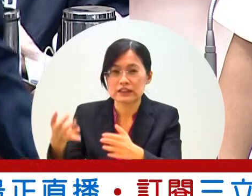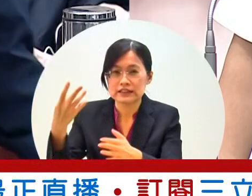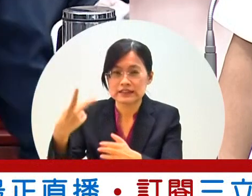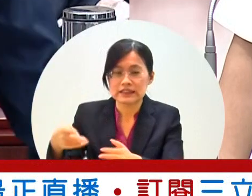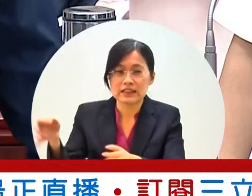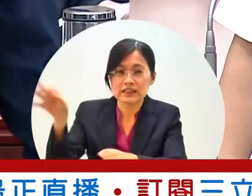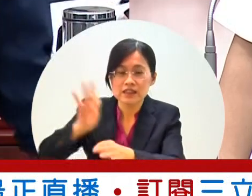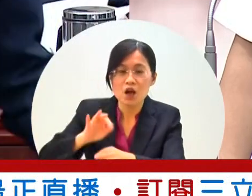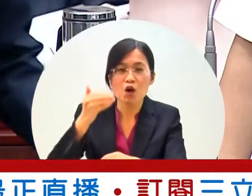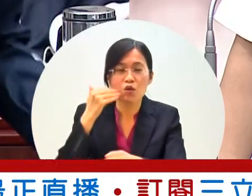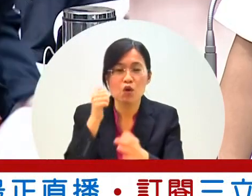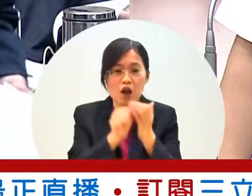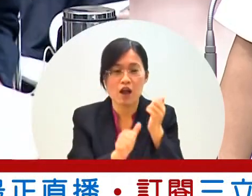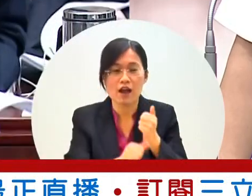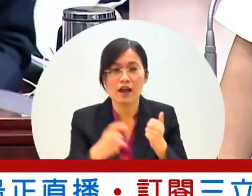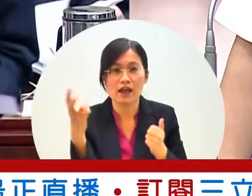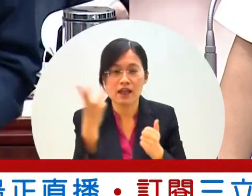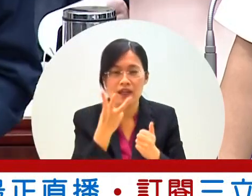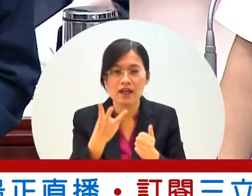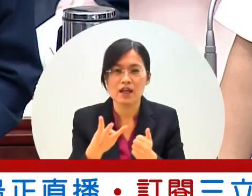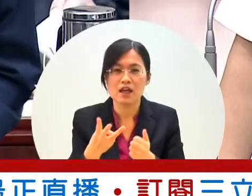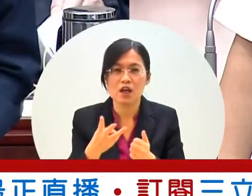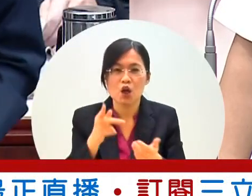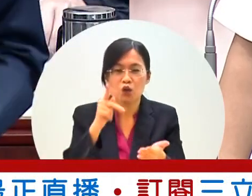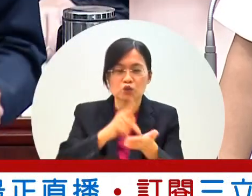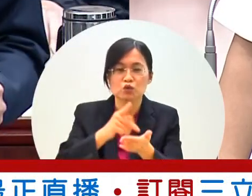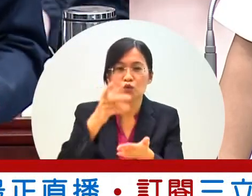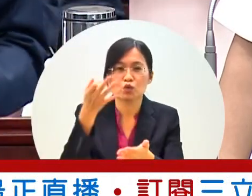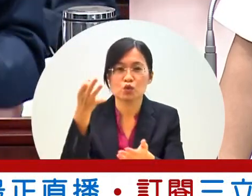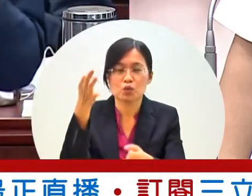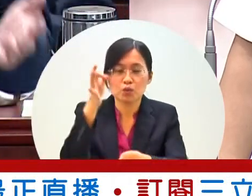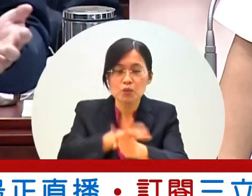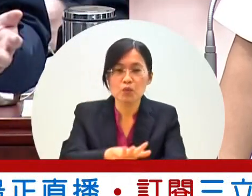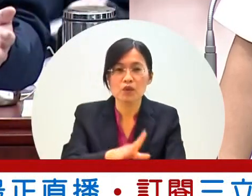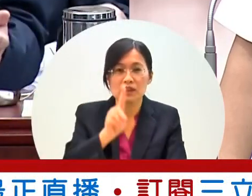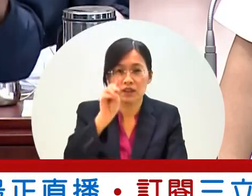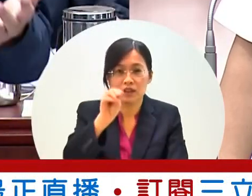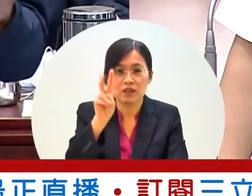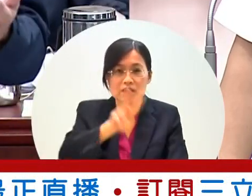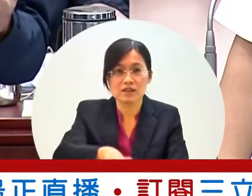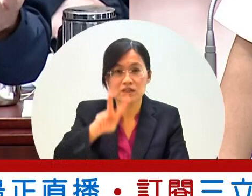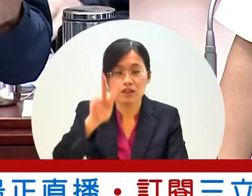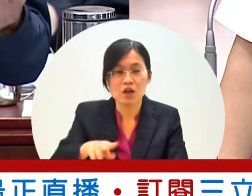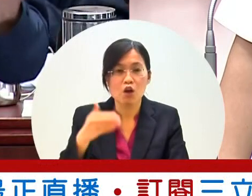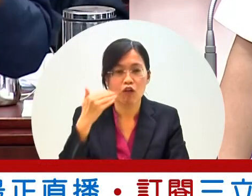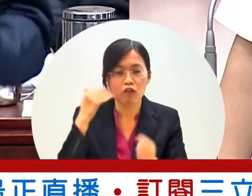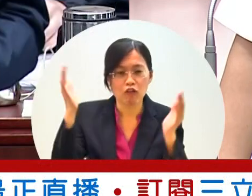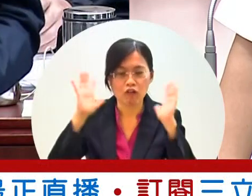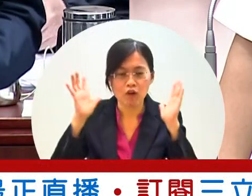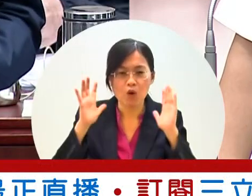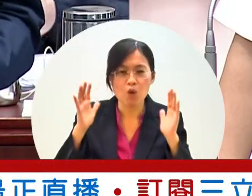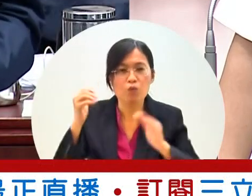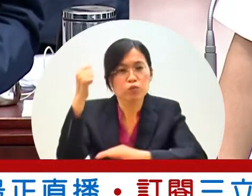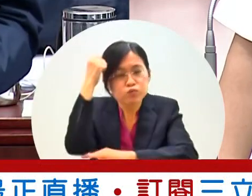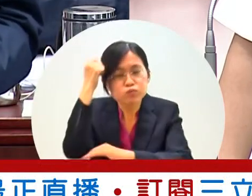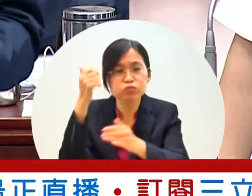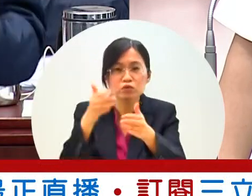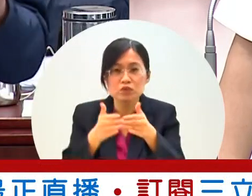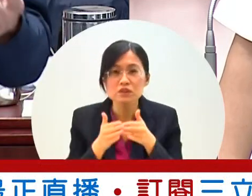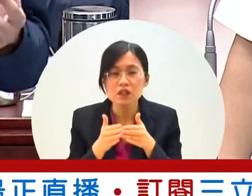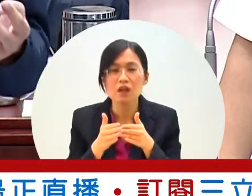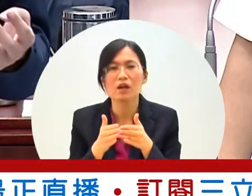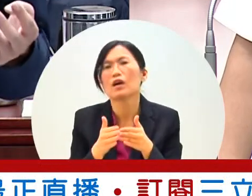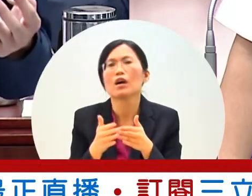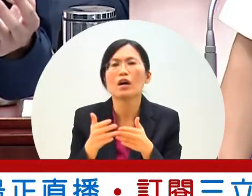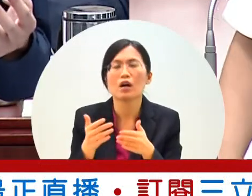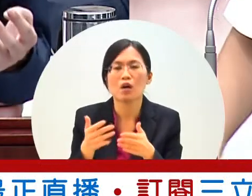三个小孩是12000的租金补贴，就是希望说你老婴啊要大你就当负担减轻，那